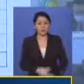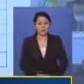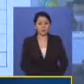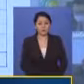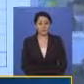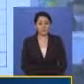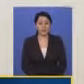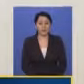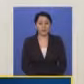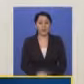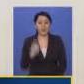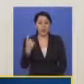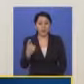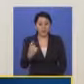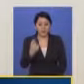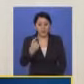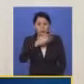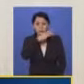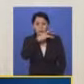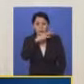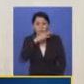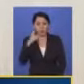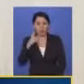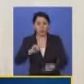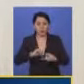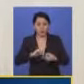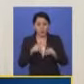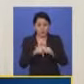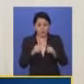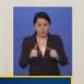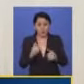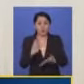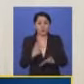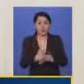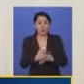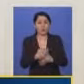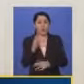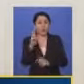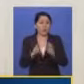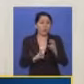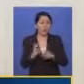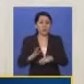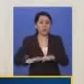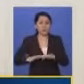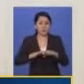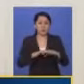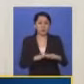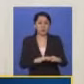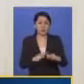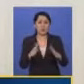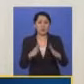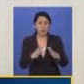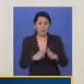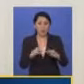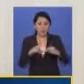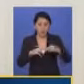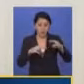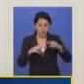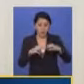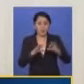жоқ. Экономиканың басым бағыттары бойынша оның өсім сақталды. Өнеркәсіп, инвестиция, баспана және құрылыс